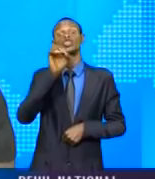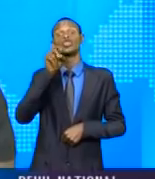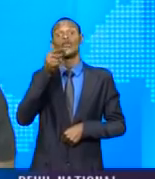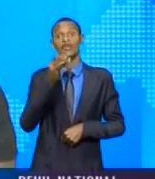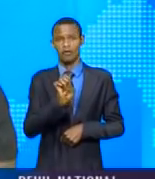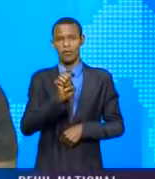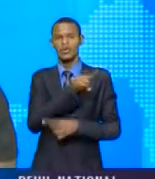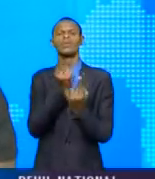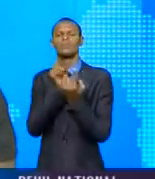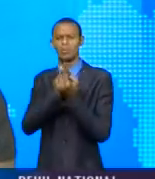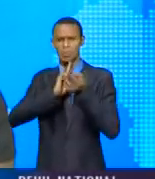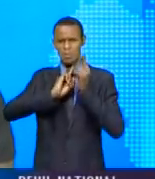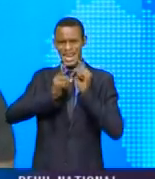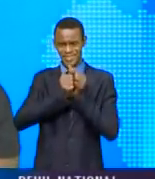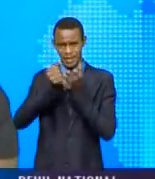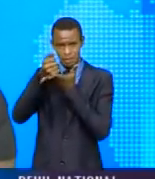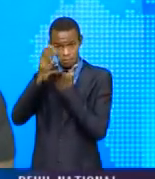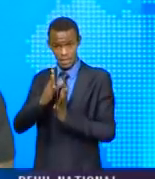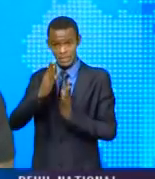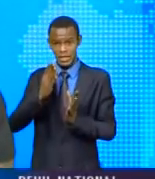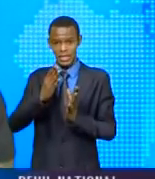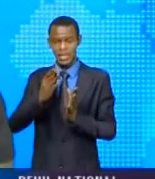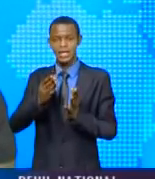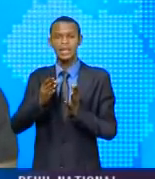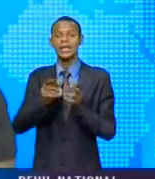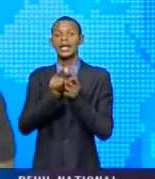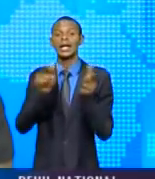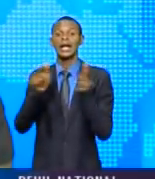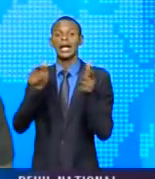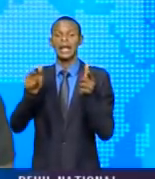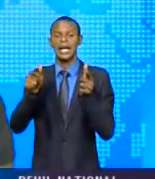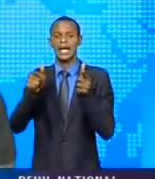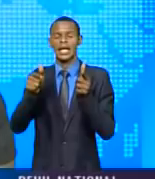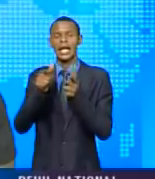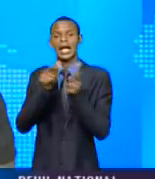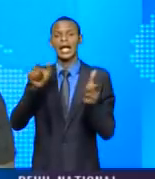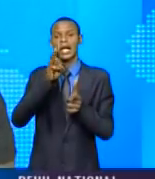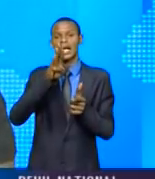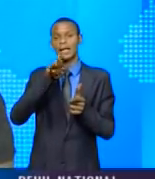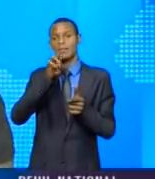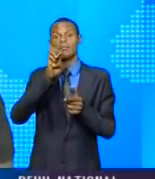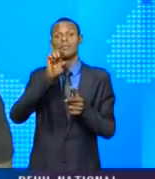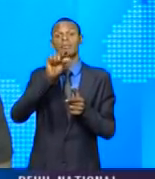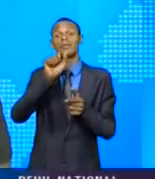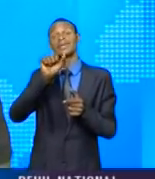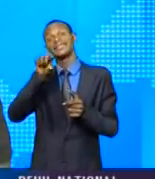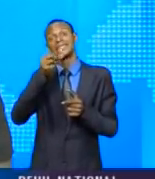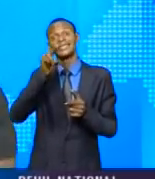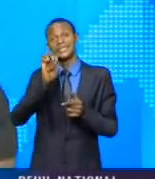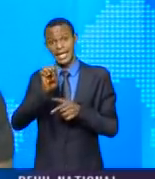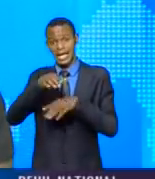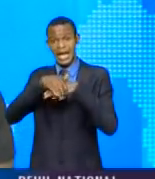de la grande bretagne qui a réaffirmé son attachement en république démocratique du congo dans les domaines non parlementaire